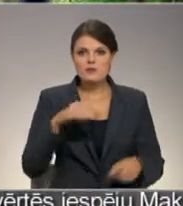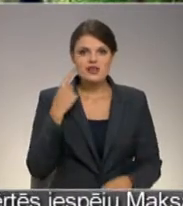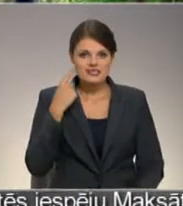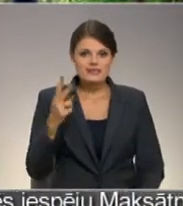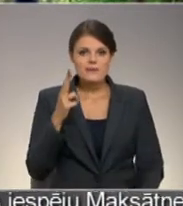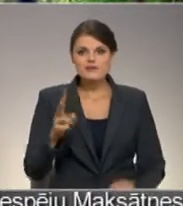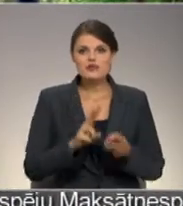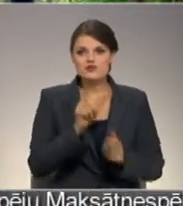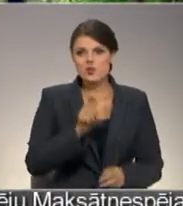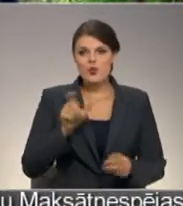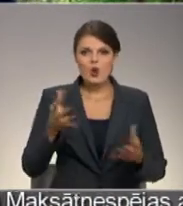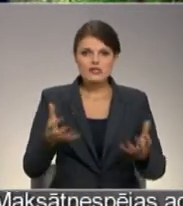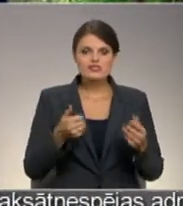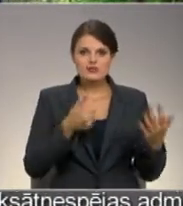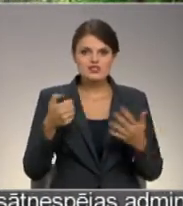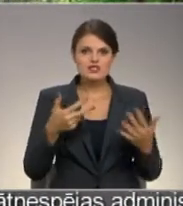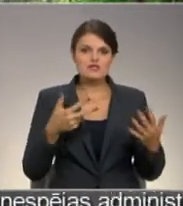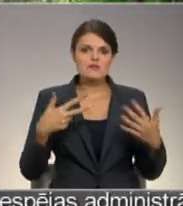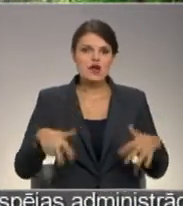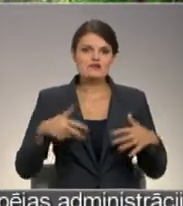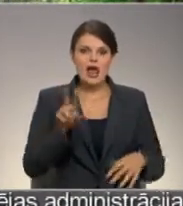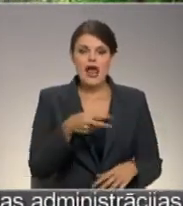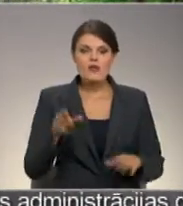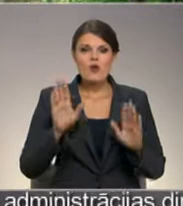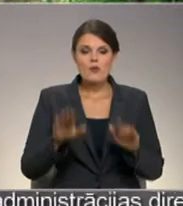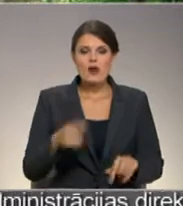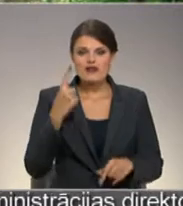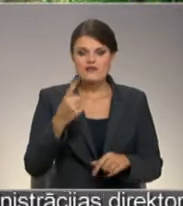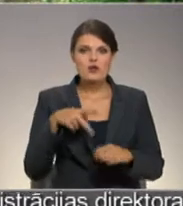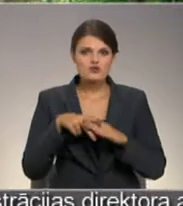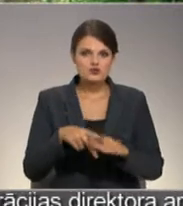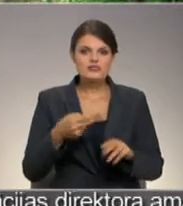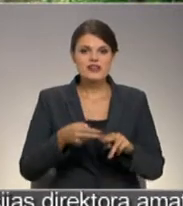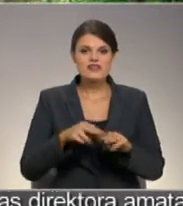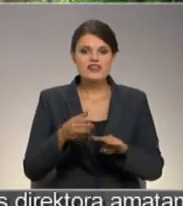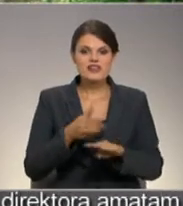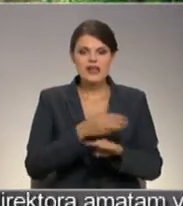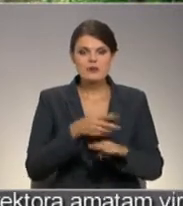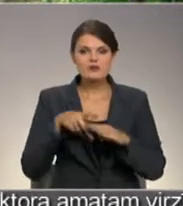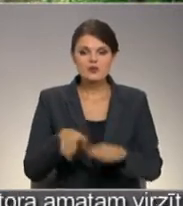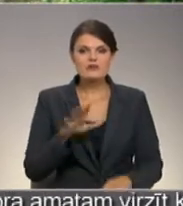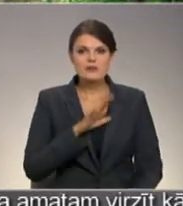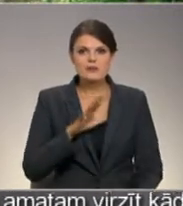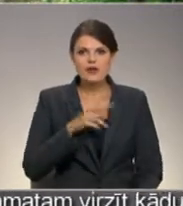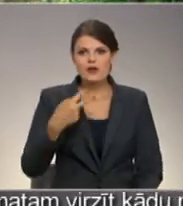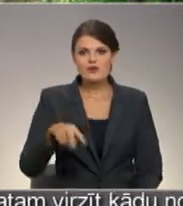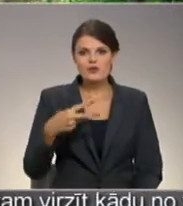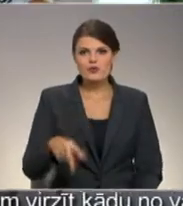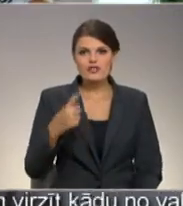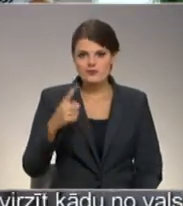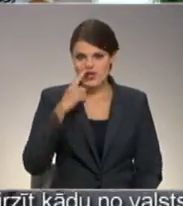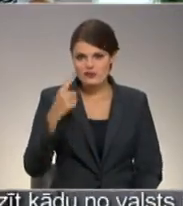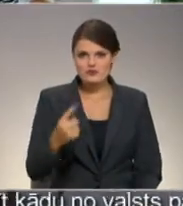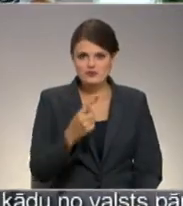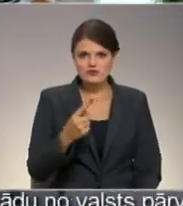ka skolotājs saņems 680 eiro par likmi, tad iepriekšējā likme bija 21